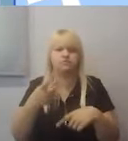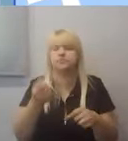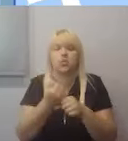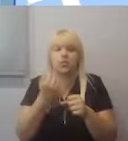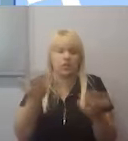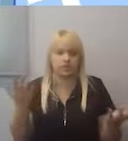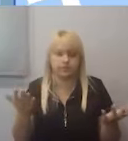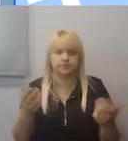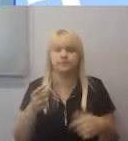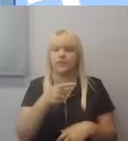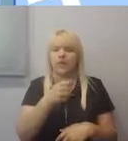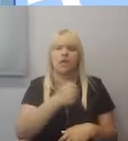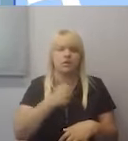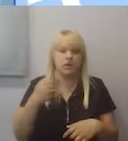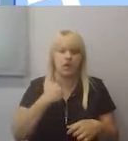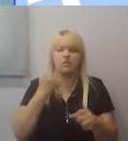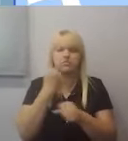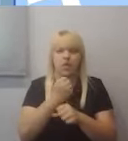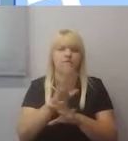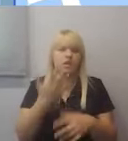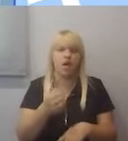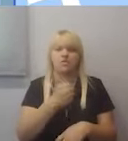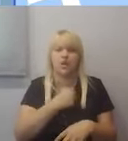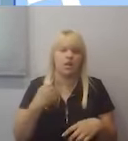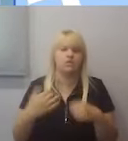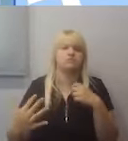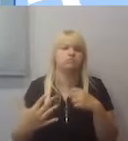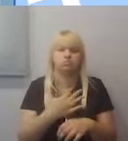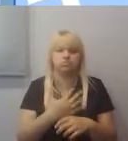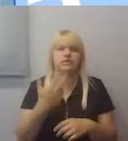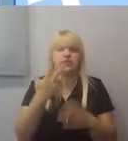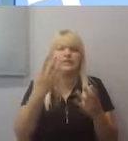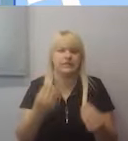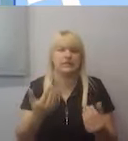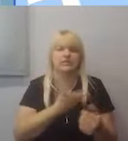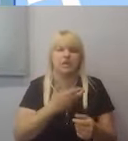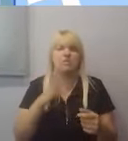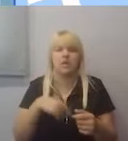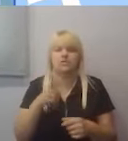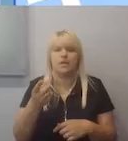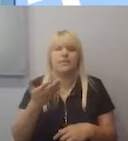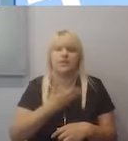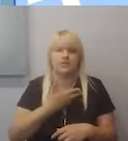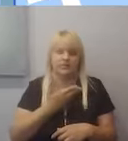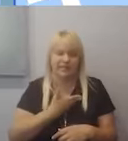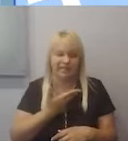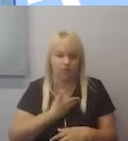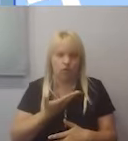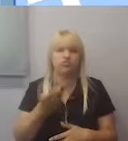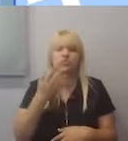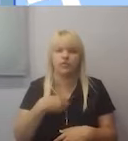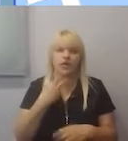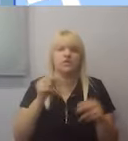apdraudējuma apstākļos dzīve kā līdz šim būs aptuveni trīs dienas pēc tam sākās izdzīvošana un tad jāsāk ticēt cilvēkiem formas tērpos